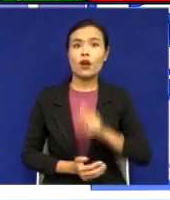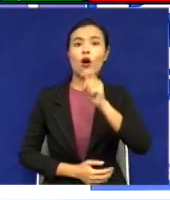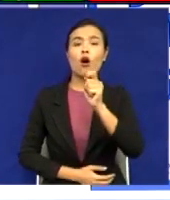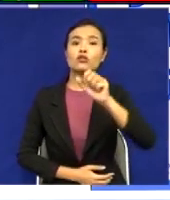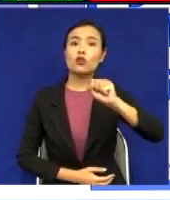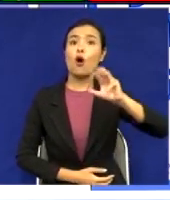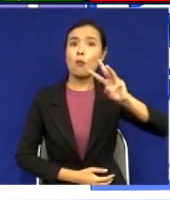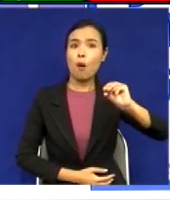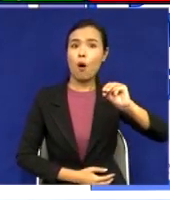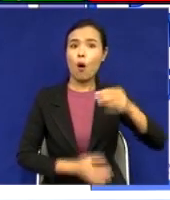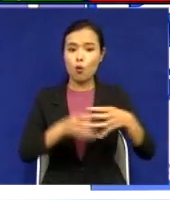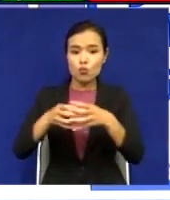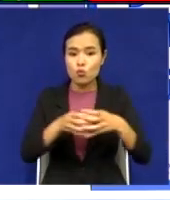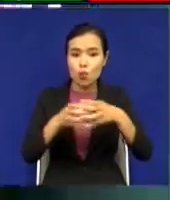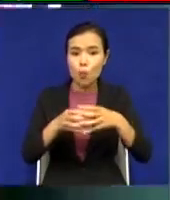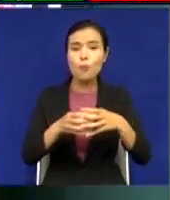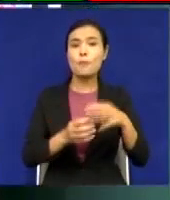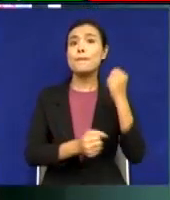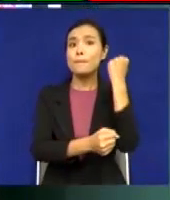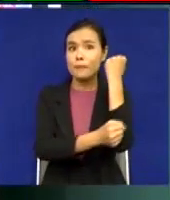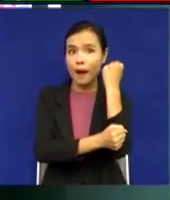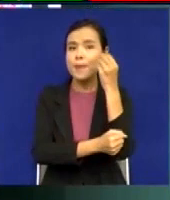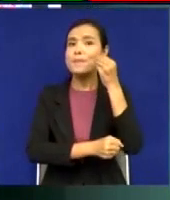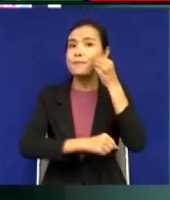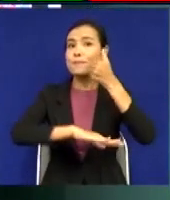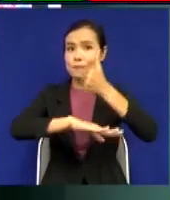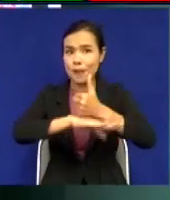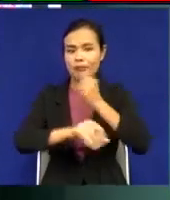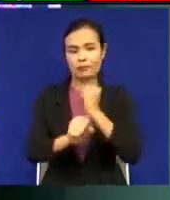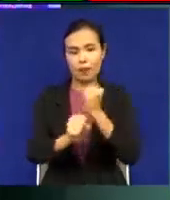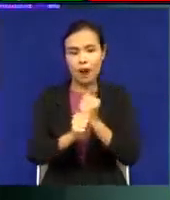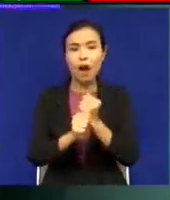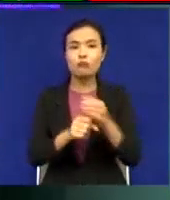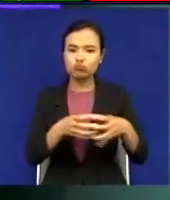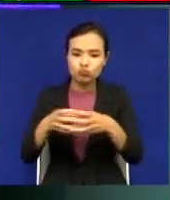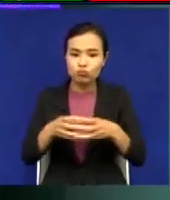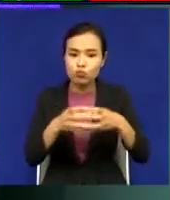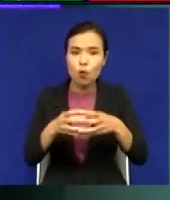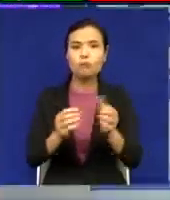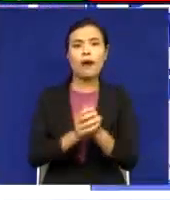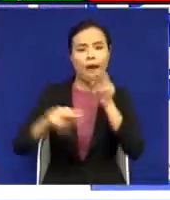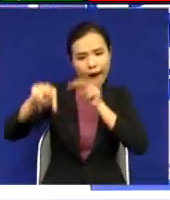กับทีมต่างๆผู้ใหญ่บ้านกำนันนะครับในการปฏิบัติหน้าที่ไม่ว่าจะเป็นร่วมกันค้นห